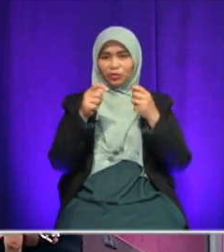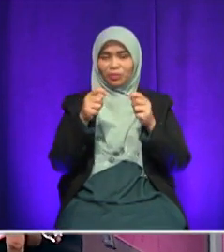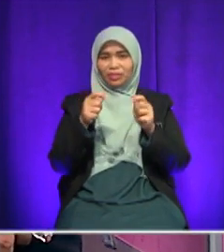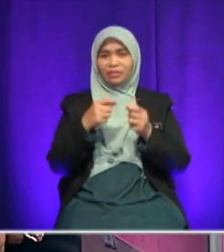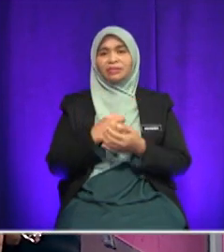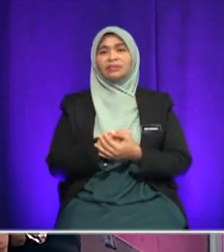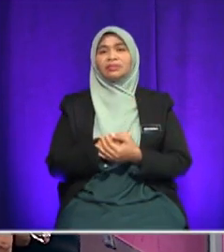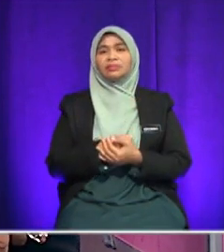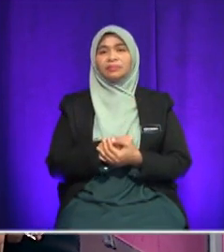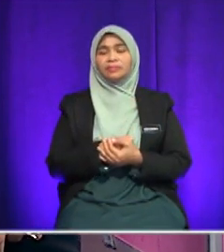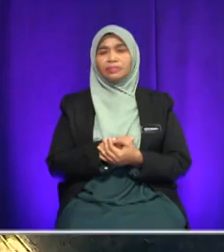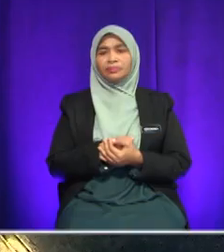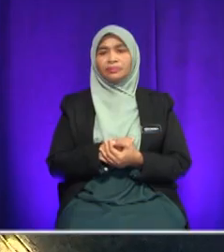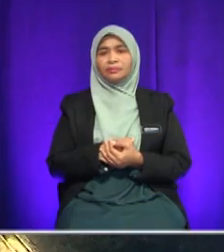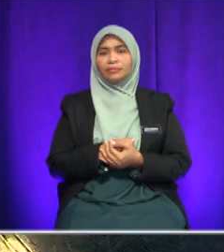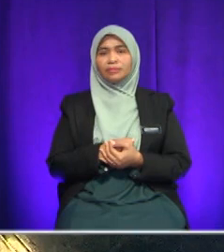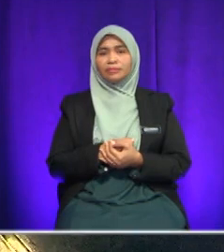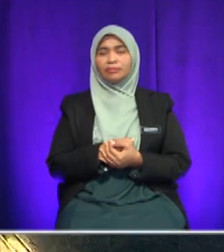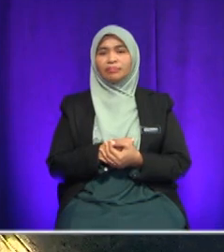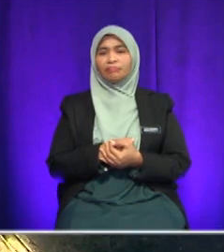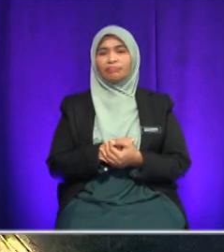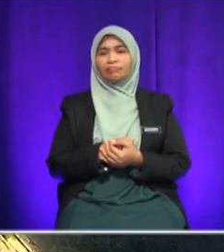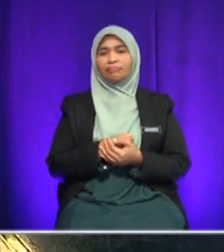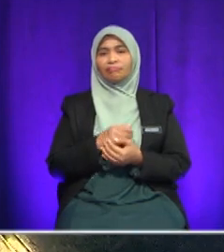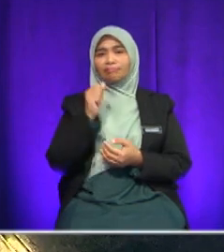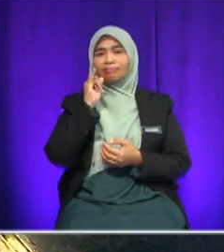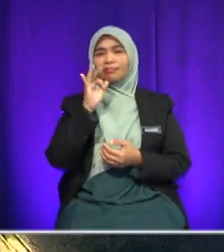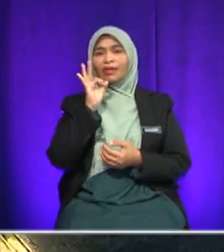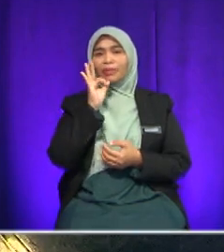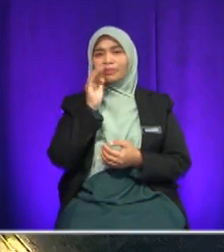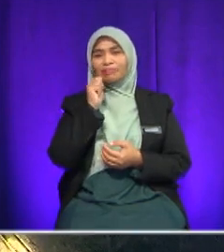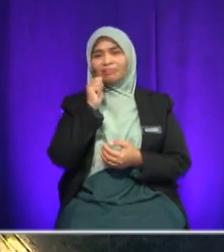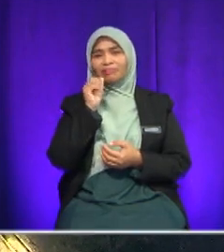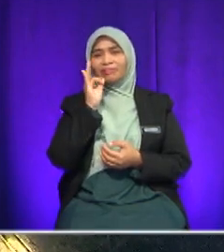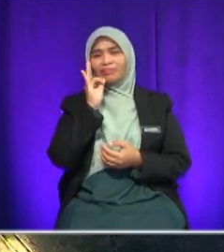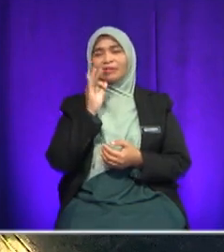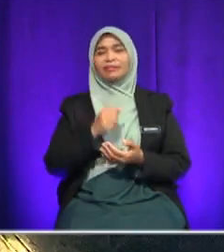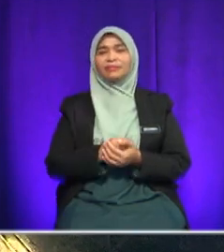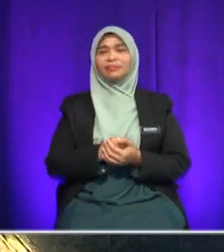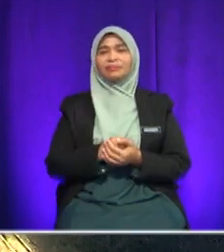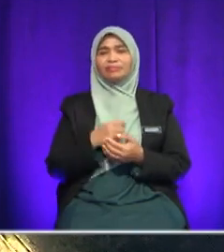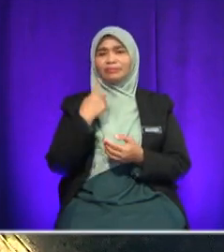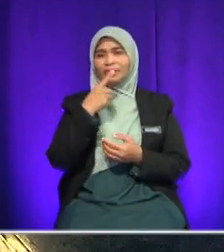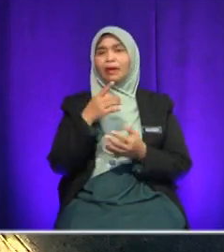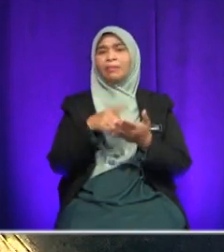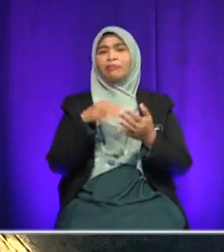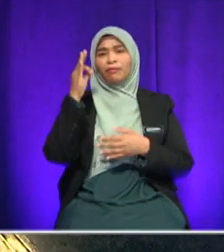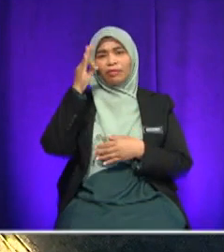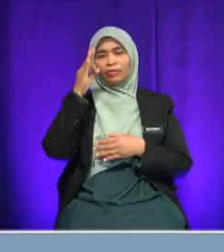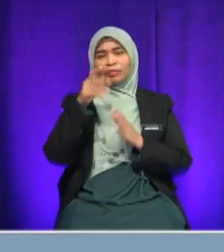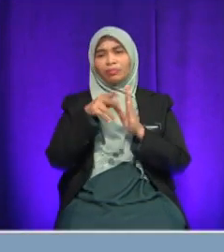keempat-empat ni? Siapa yang nak cuba? Okey, Aifah boleh cuba. Aifah, apakah faktor yang menyebabkan berlaku perubahan tersebut?